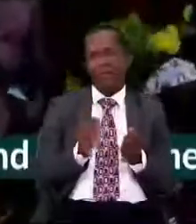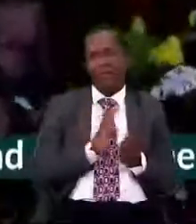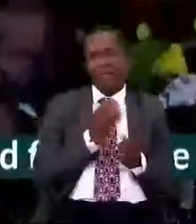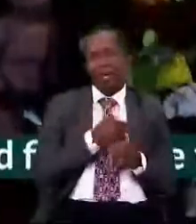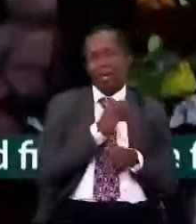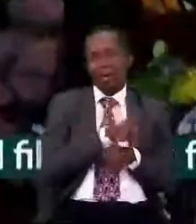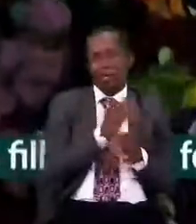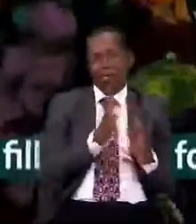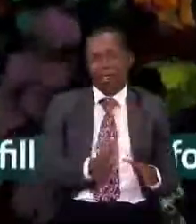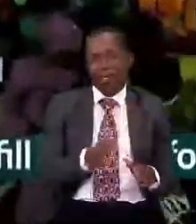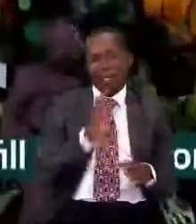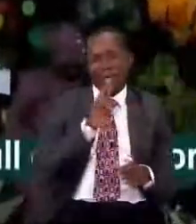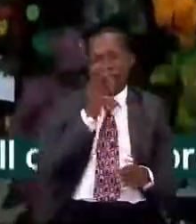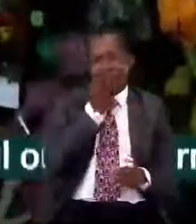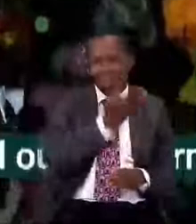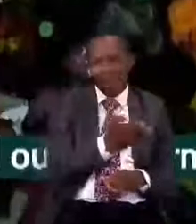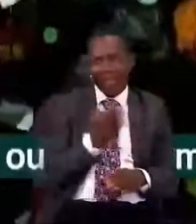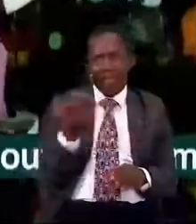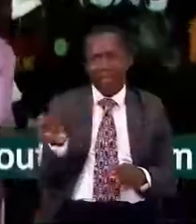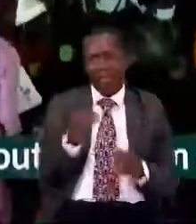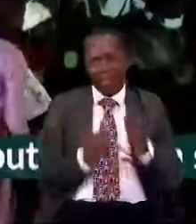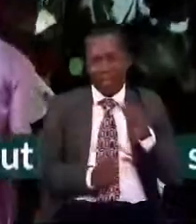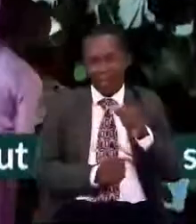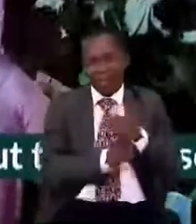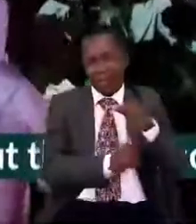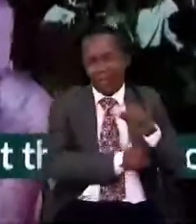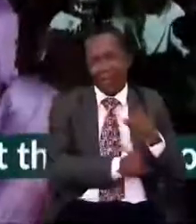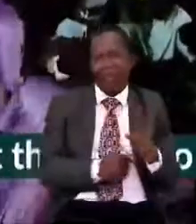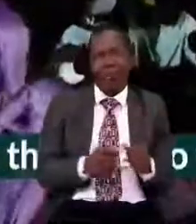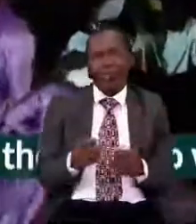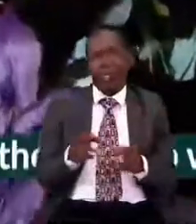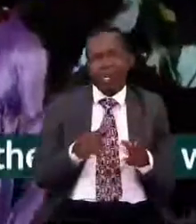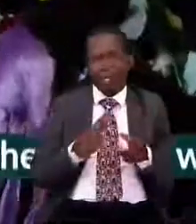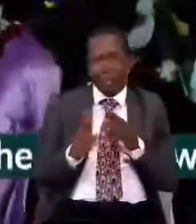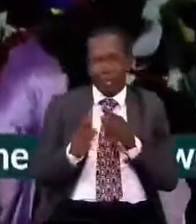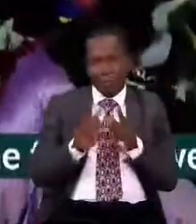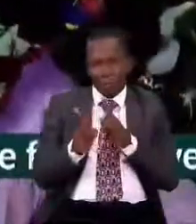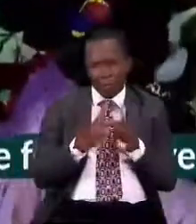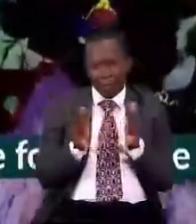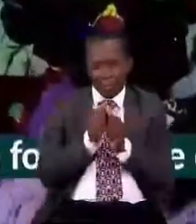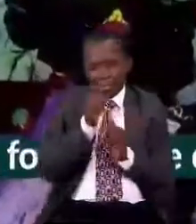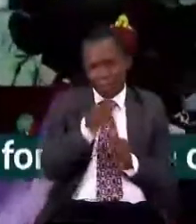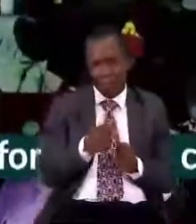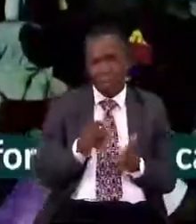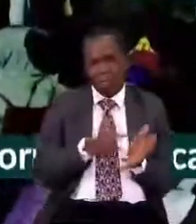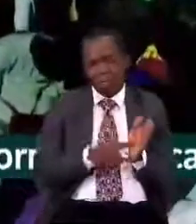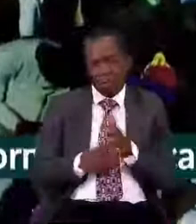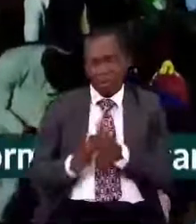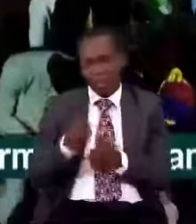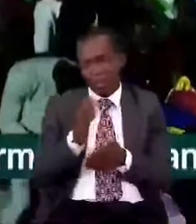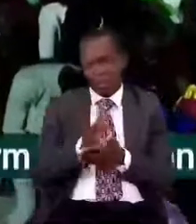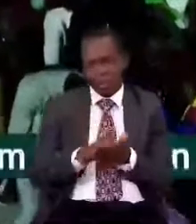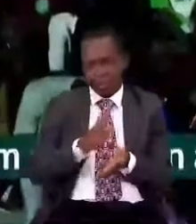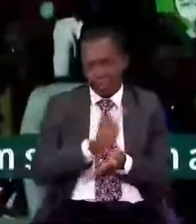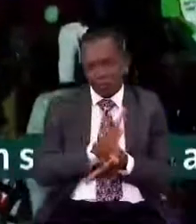Alors, ils vont vous donner une fiche à remplir.